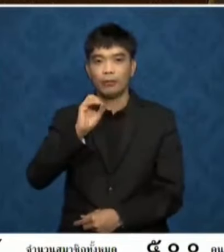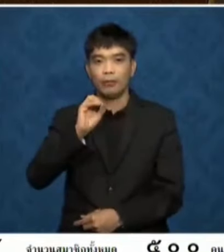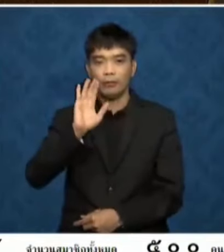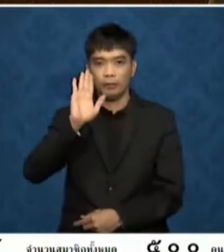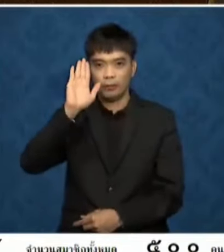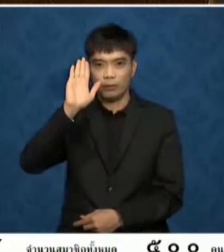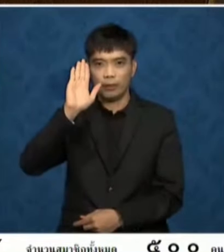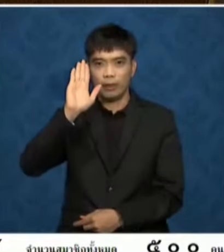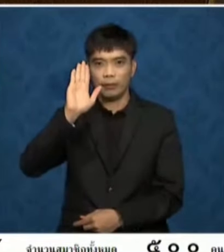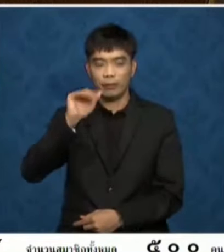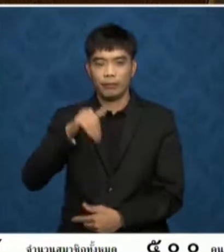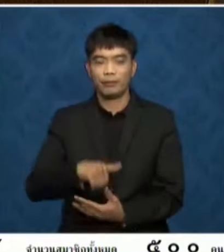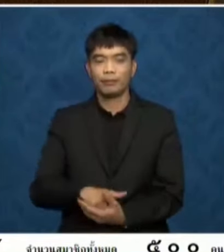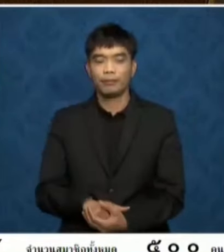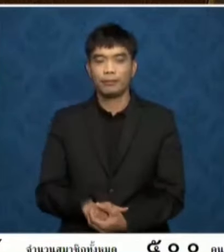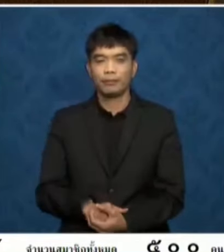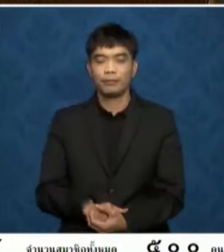340นะครับ